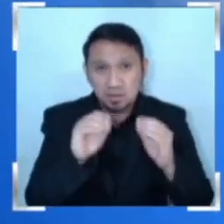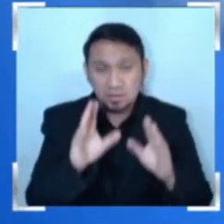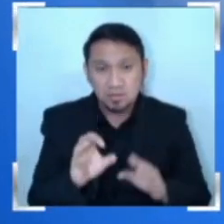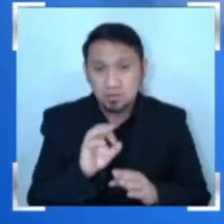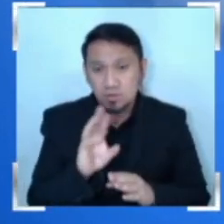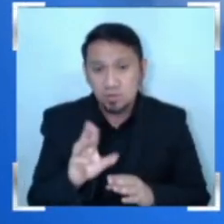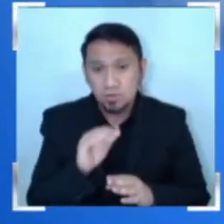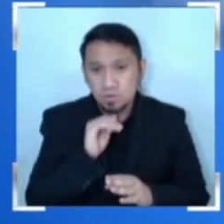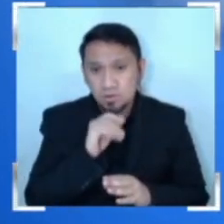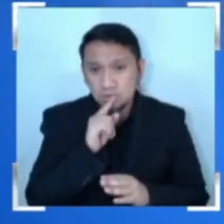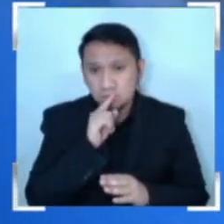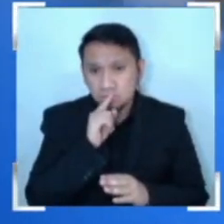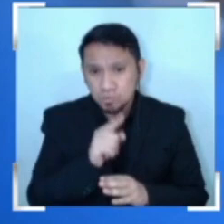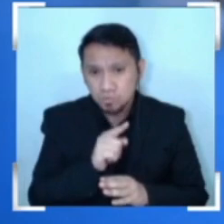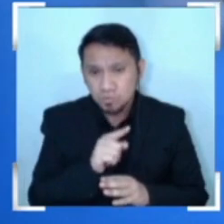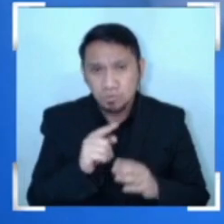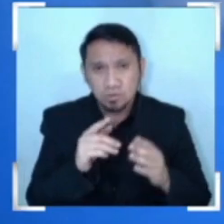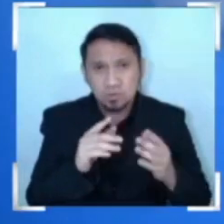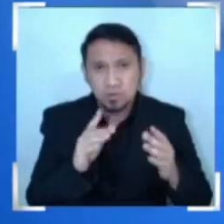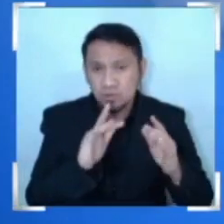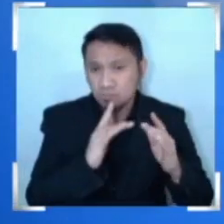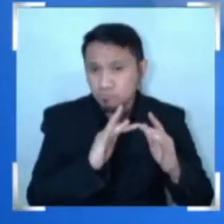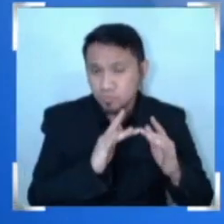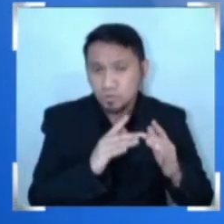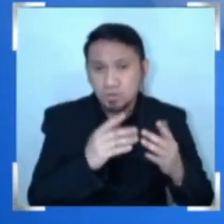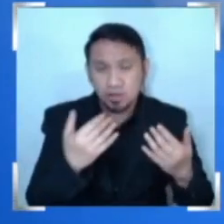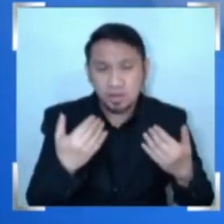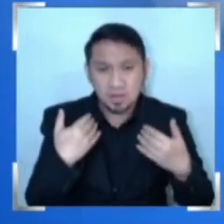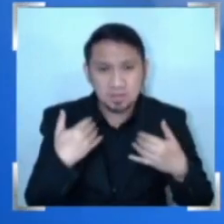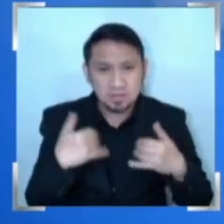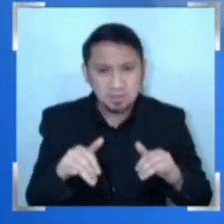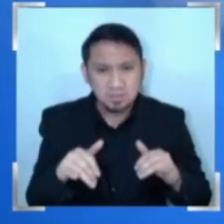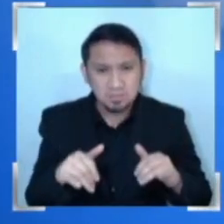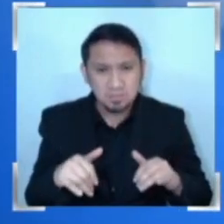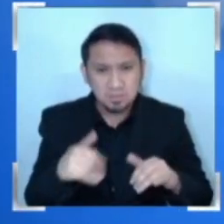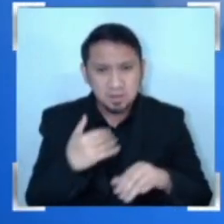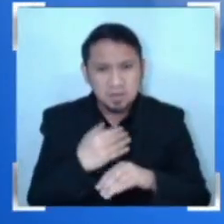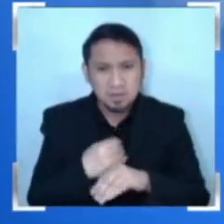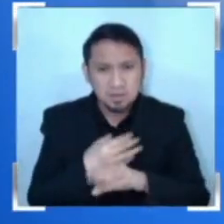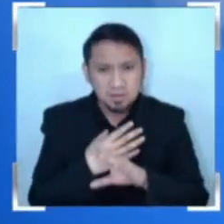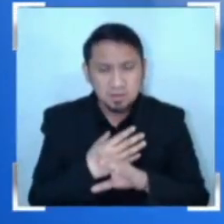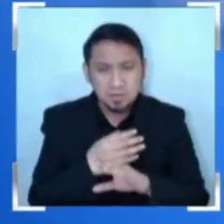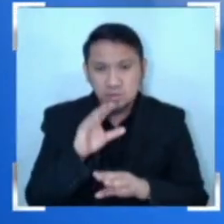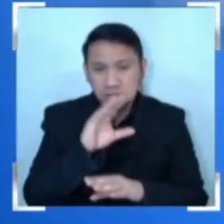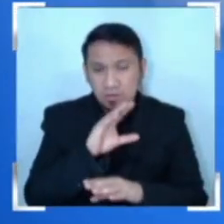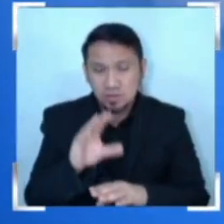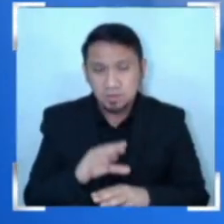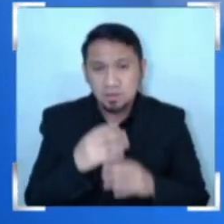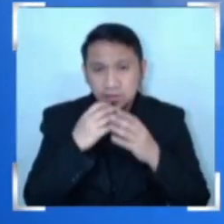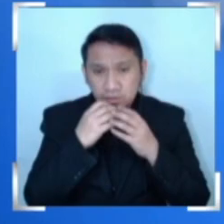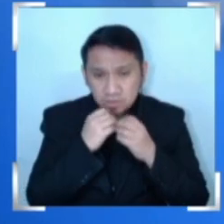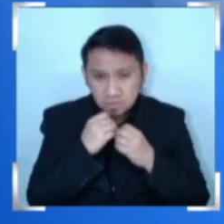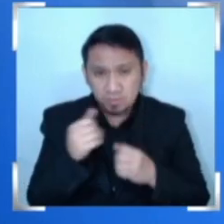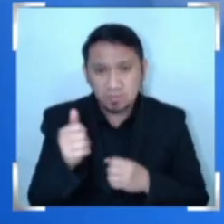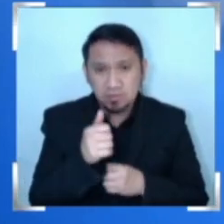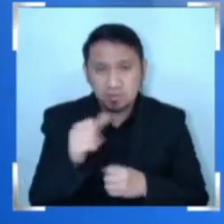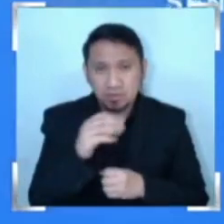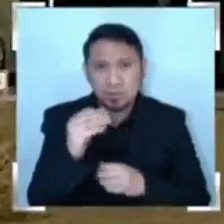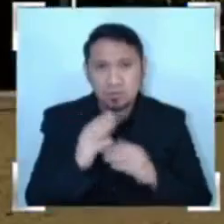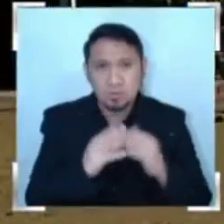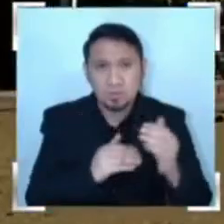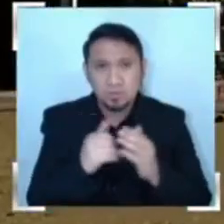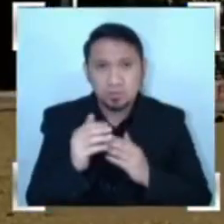masisiguro ang maayos na internet. Virtual pa rin naman daw ang mga klase at para iwas traffic, tipid sa mamasahe at komportable pa ang